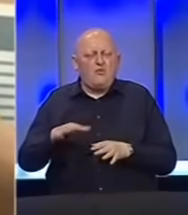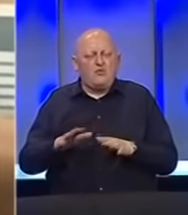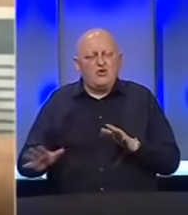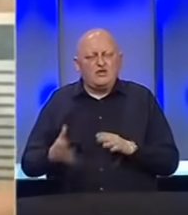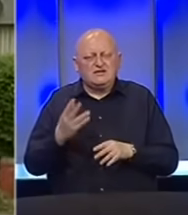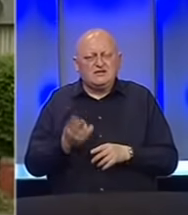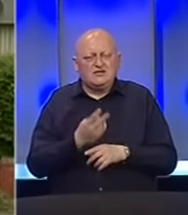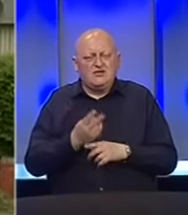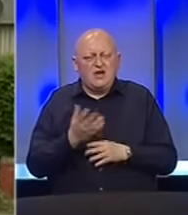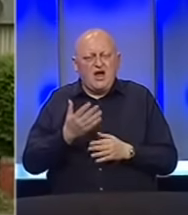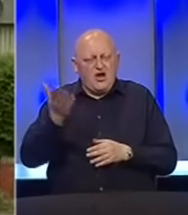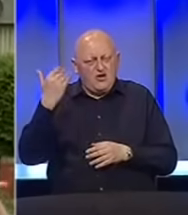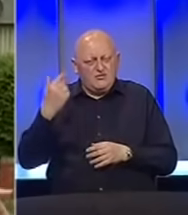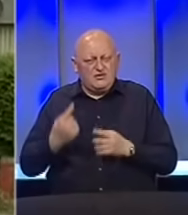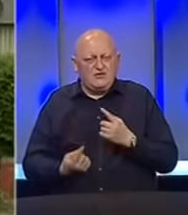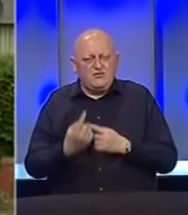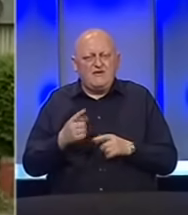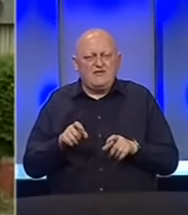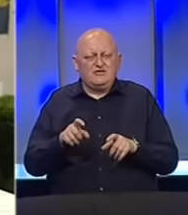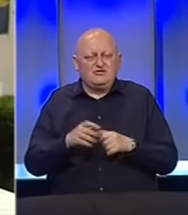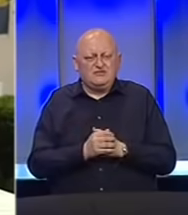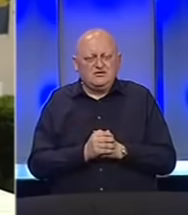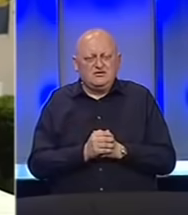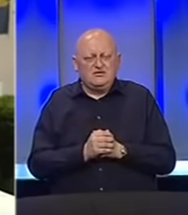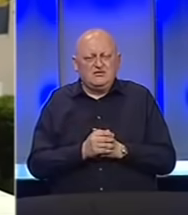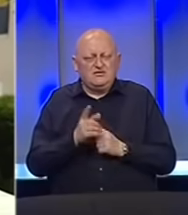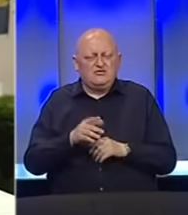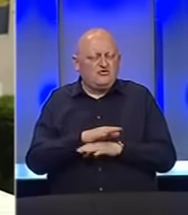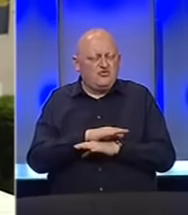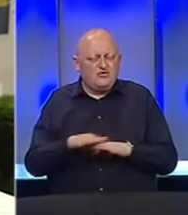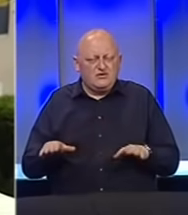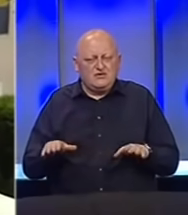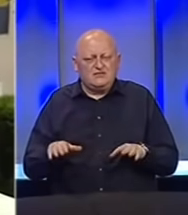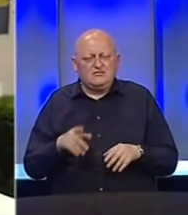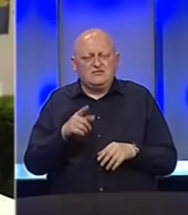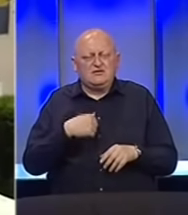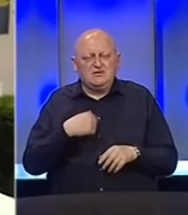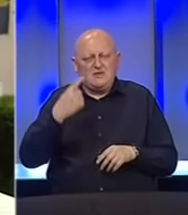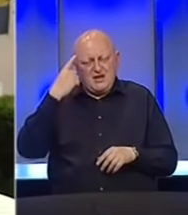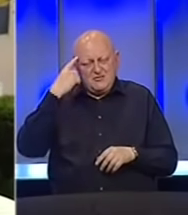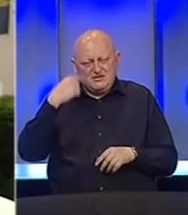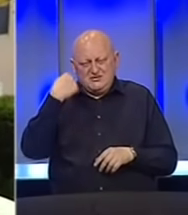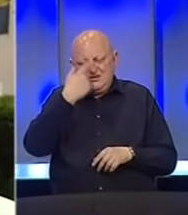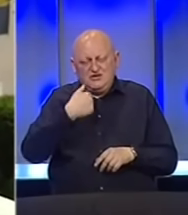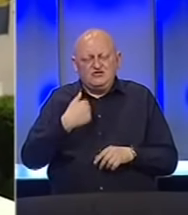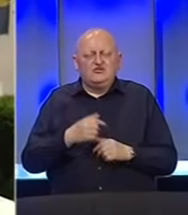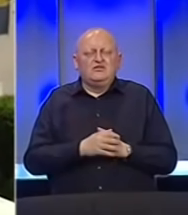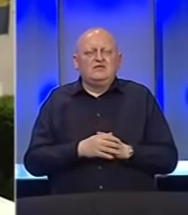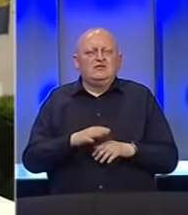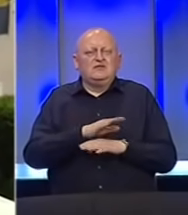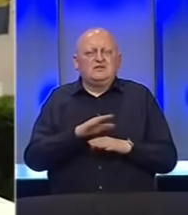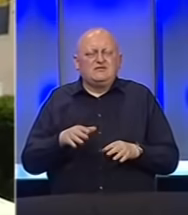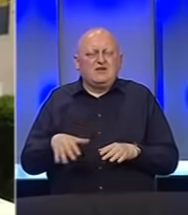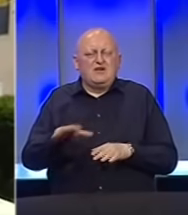u inostranstvo kao prije pojave koronavirusa. To je definitivno plus. Ja lično mislim da svaki